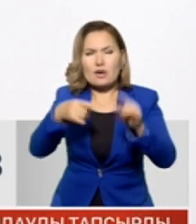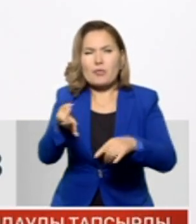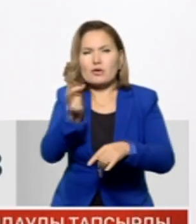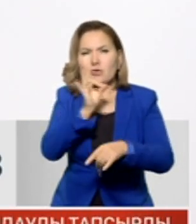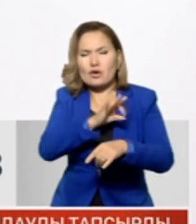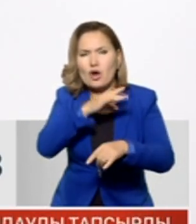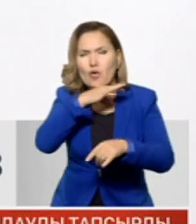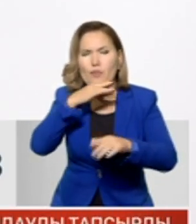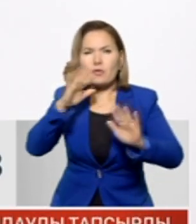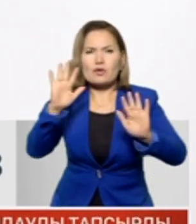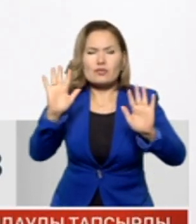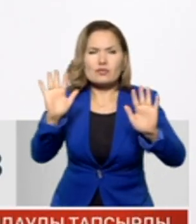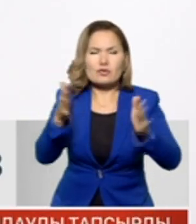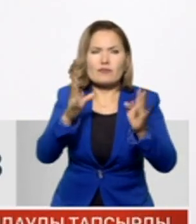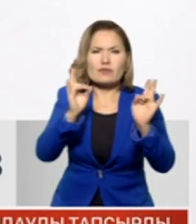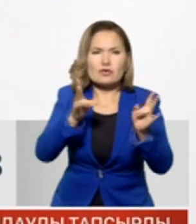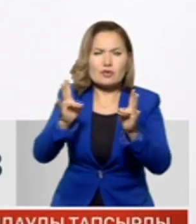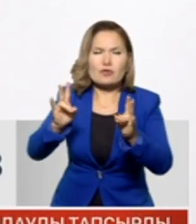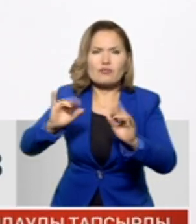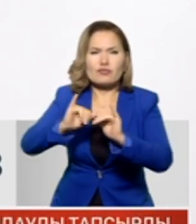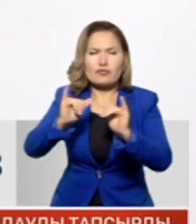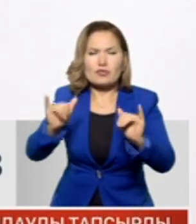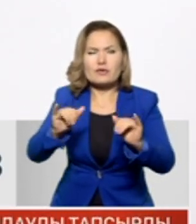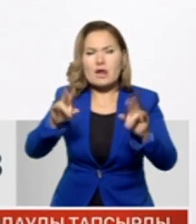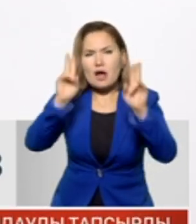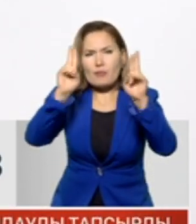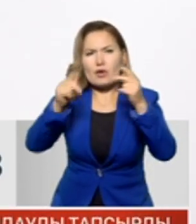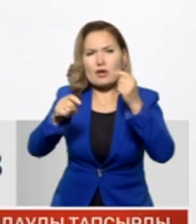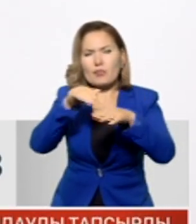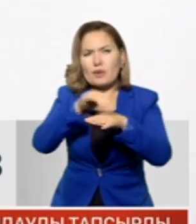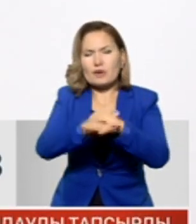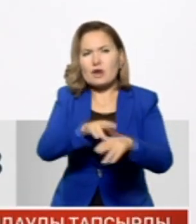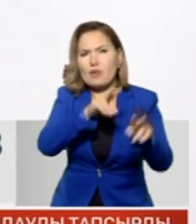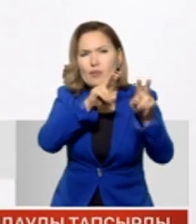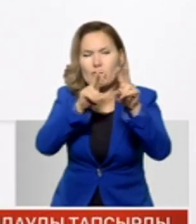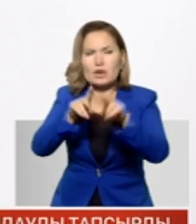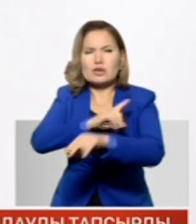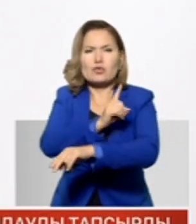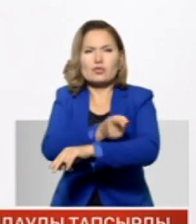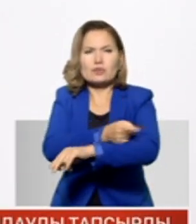газ жабдықтарын қауіпсіз пайдалану ережелерінің сақталуына бақылау жасауды күшейту қажет.